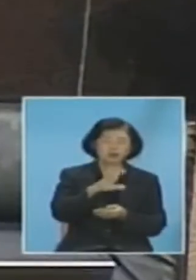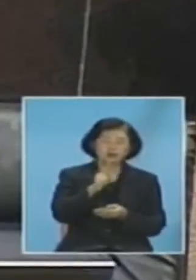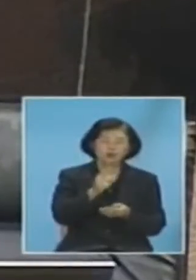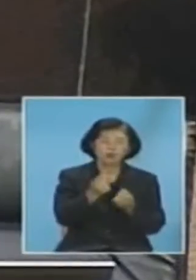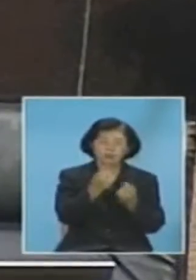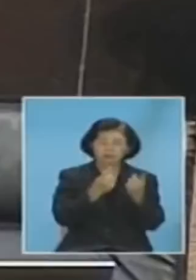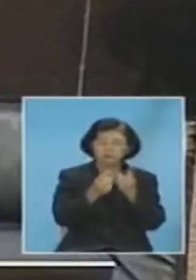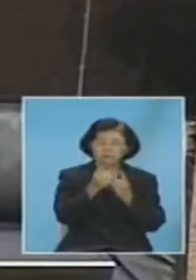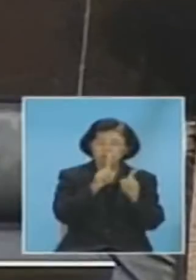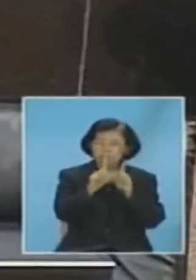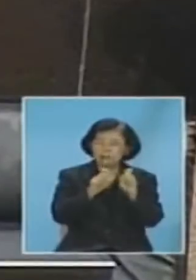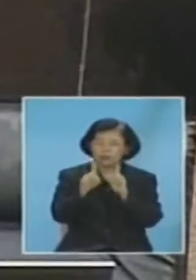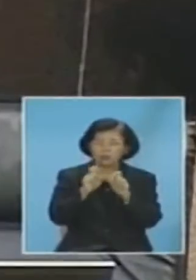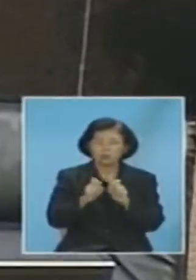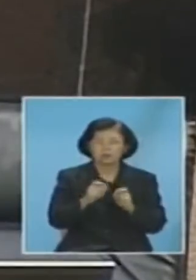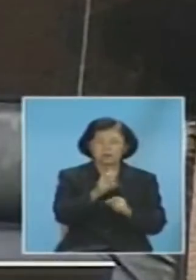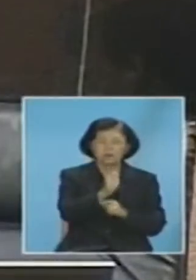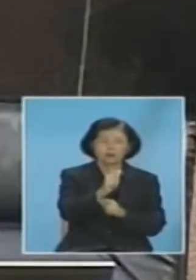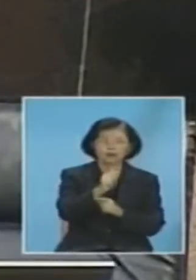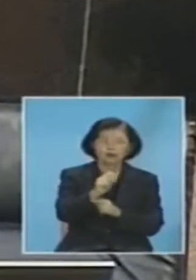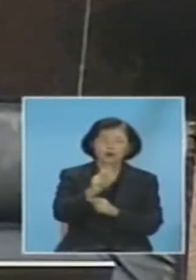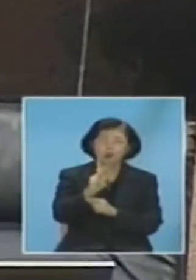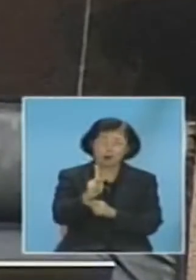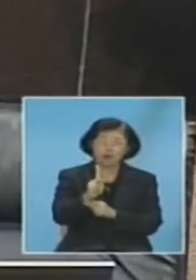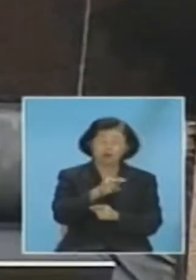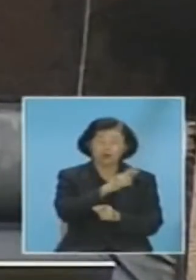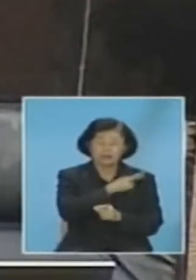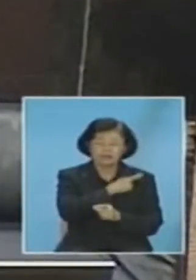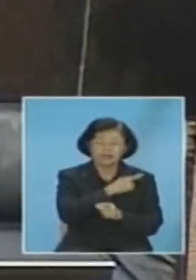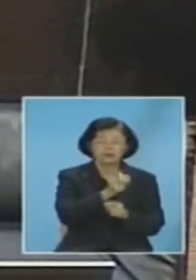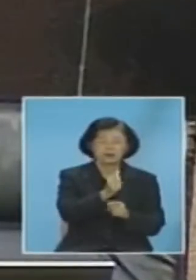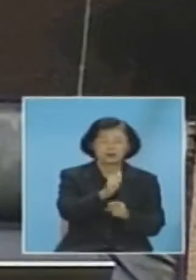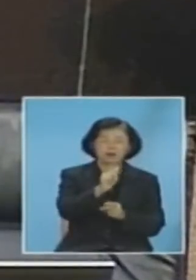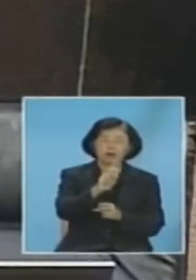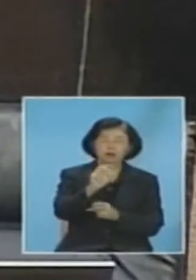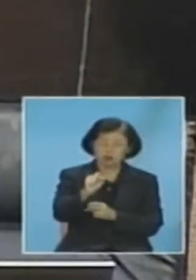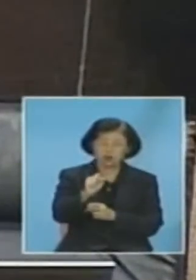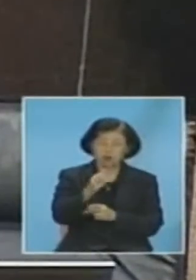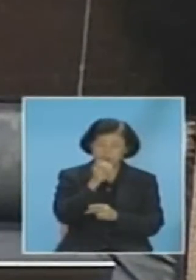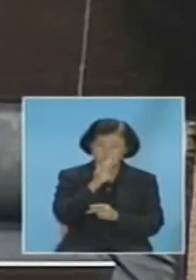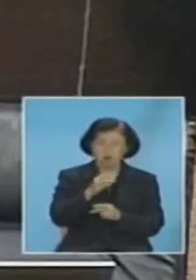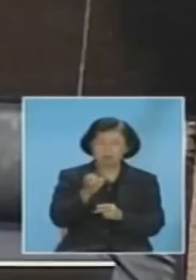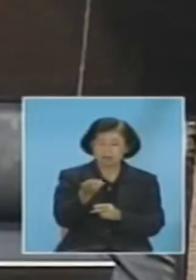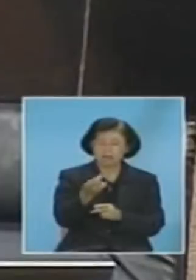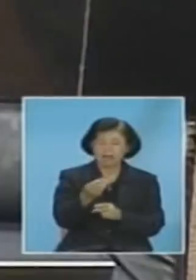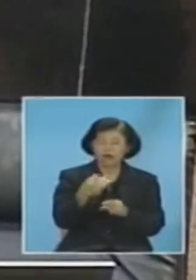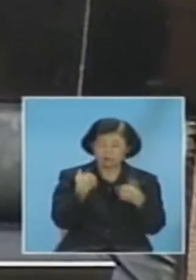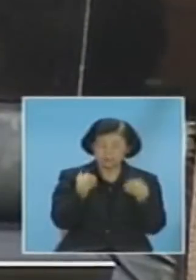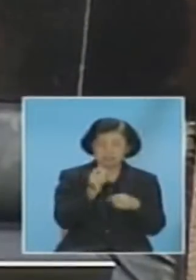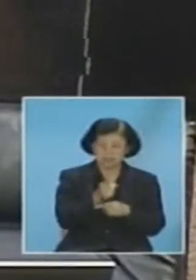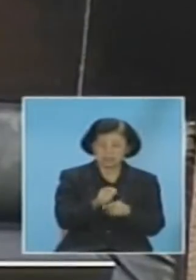ผู้รับผิดชอบก็คืออตก.กับอกส.ก็ได้ยืนยันถึงความมีอยู่จริงของข้าวทั้ง2กรณี